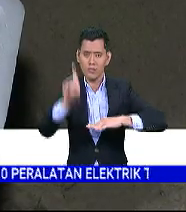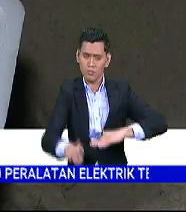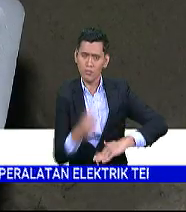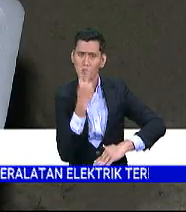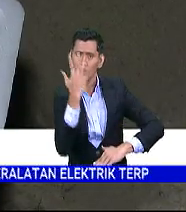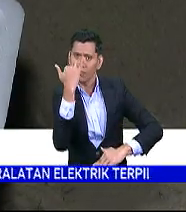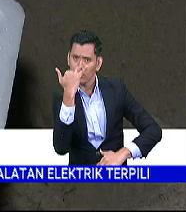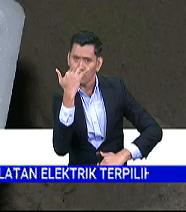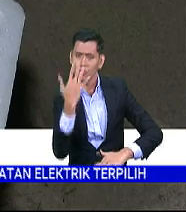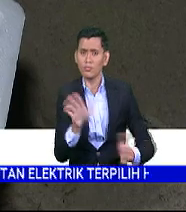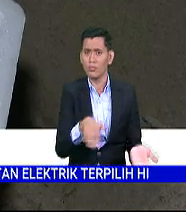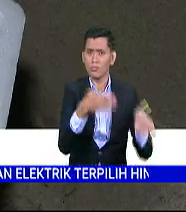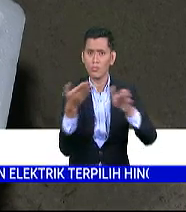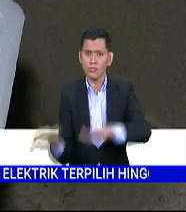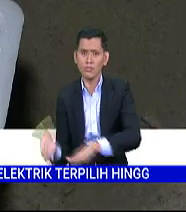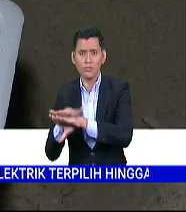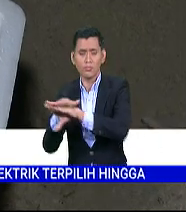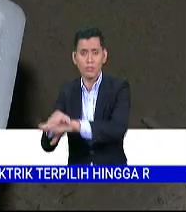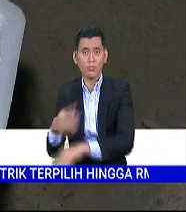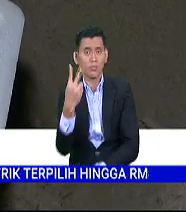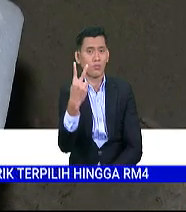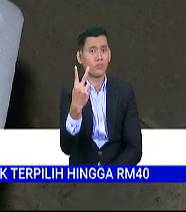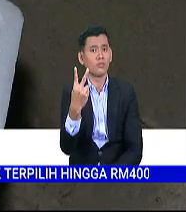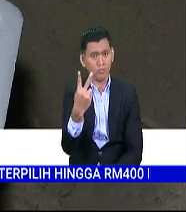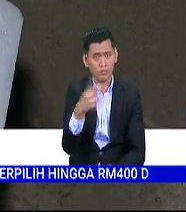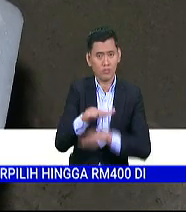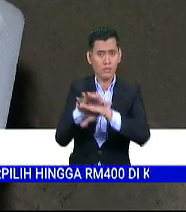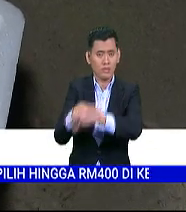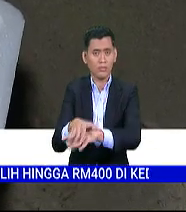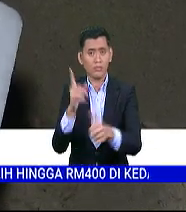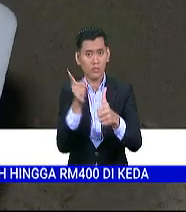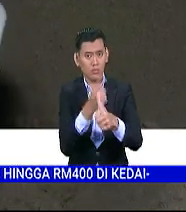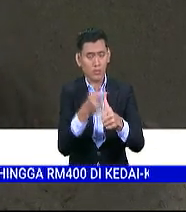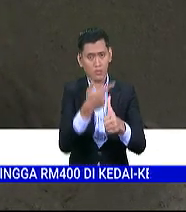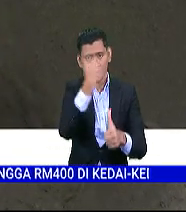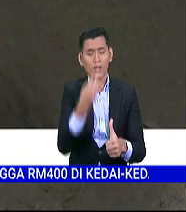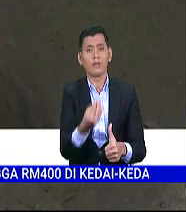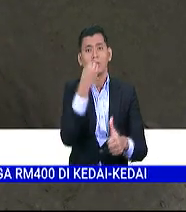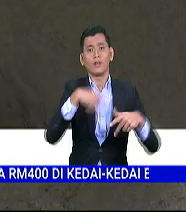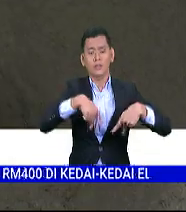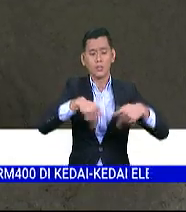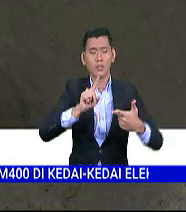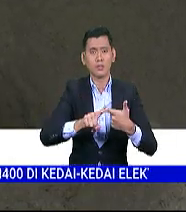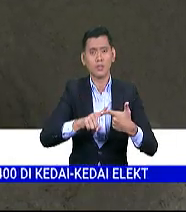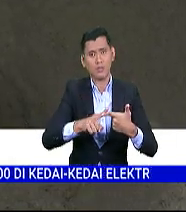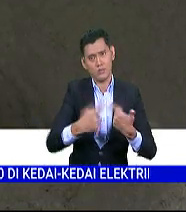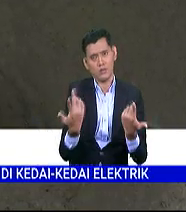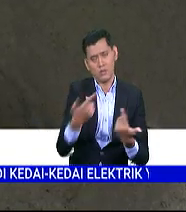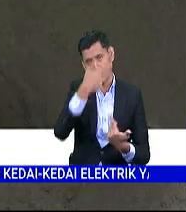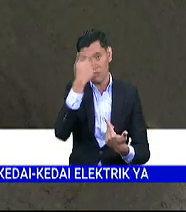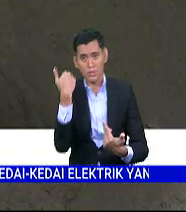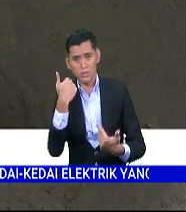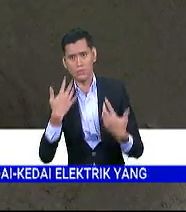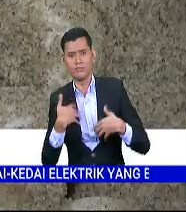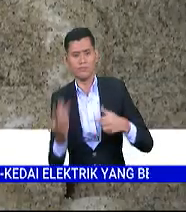saintifik. Sebelum ini, 2 punca kematian yang kerap dilaporkan ialah tertelan plastik dan lemas kerana terperangkap dalam pukat